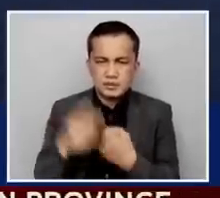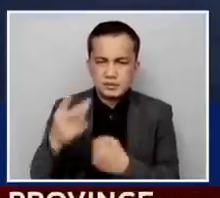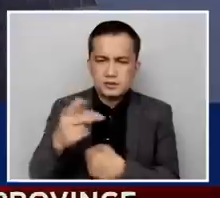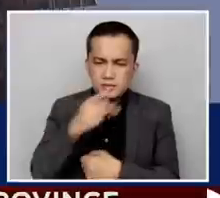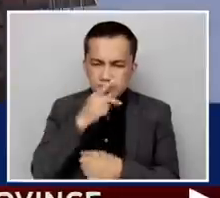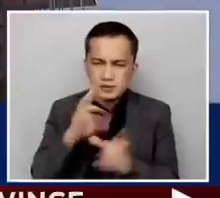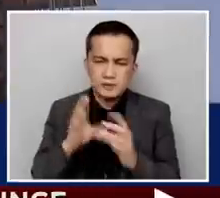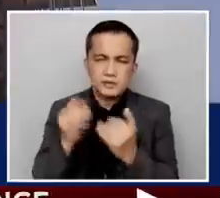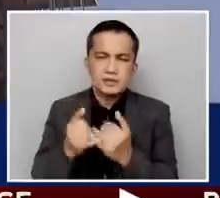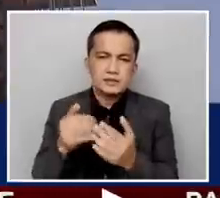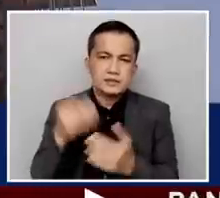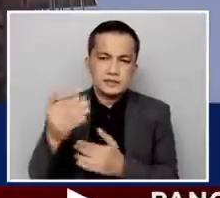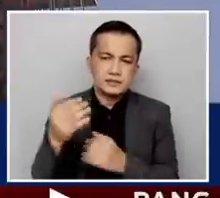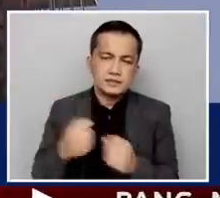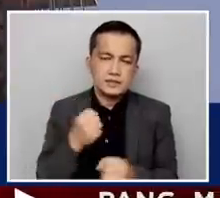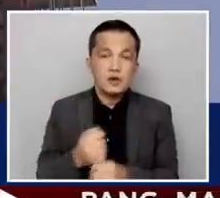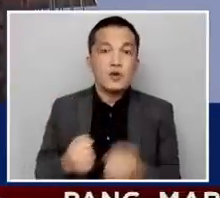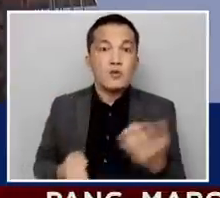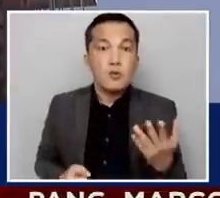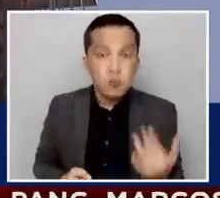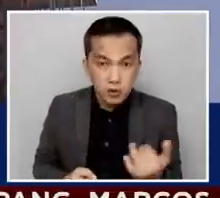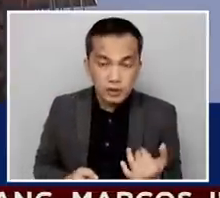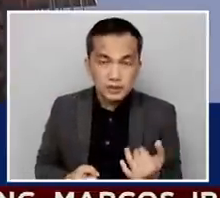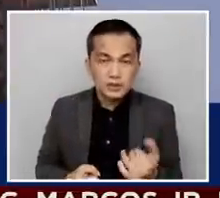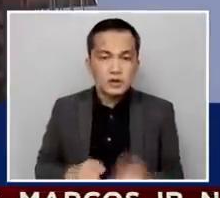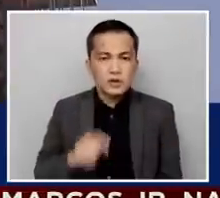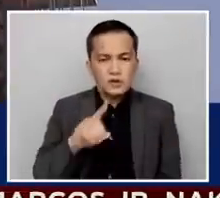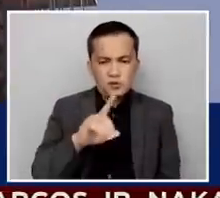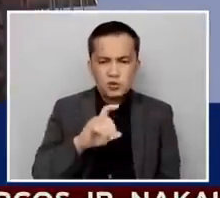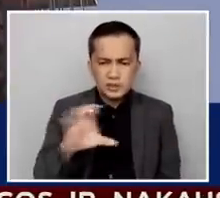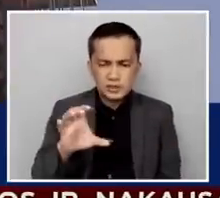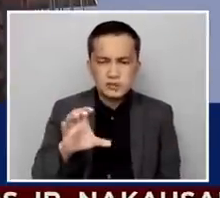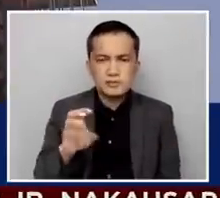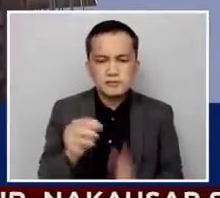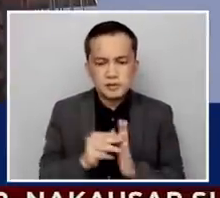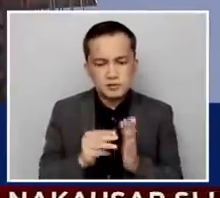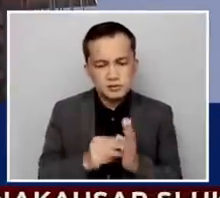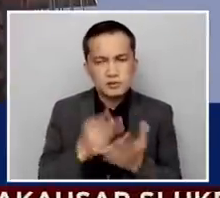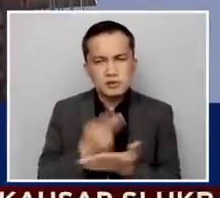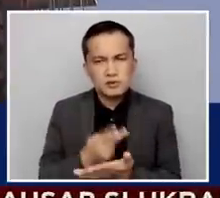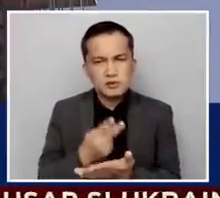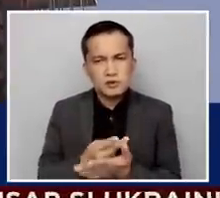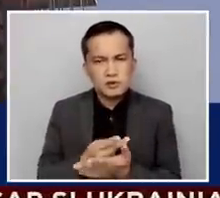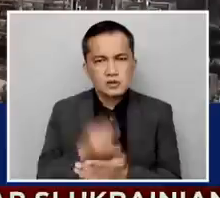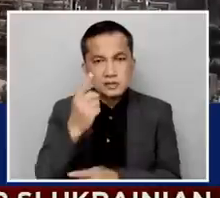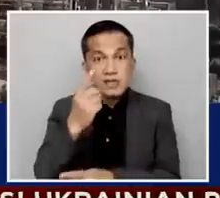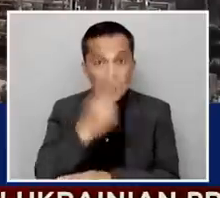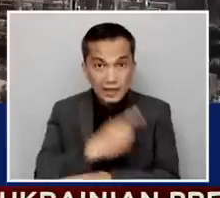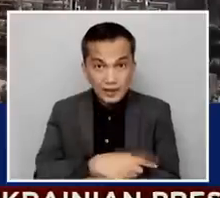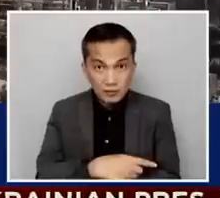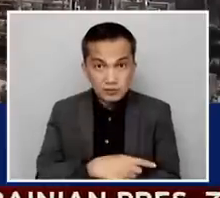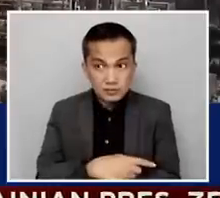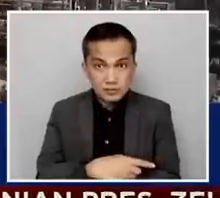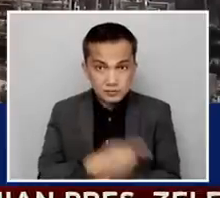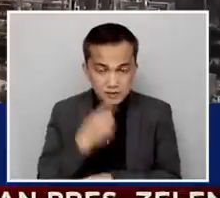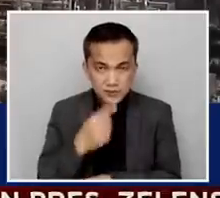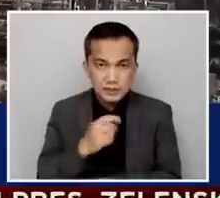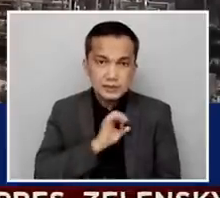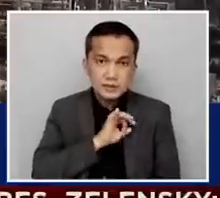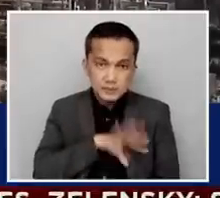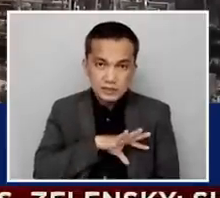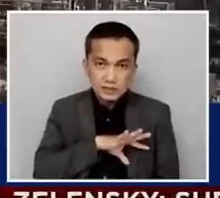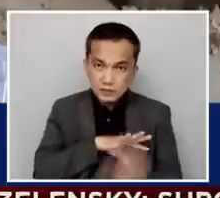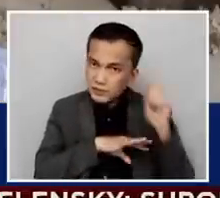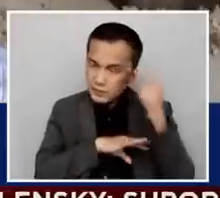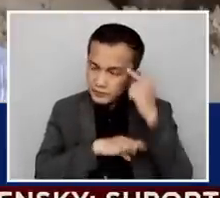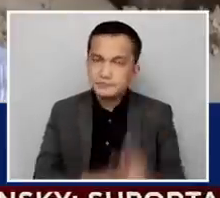na taon dahil nasa 100 million pesos kada araw umano ang kikitain ng gobyerno